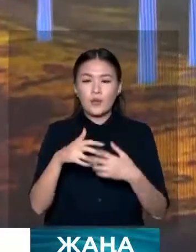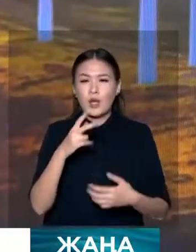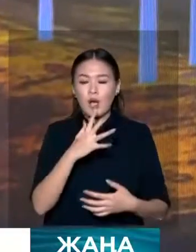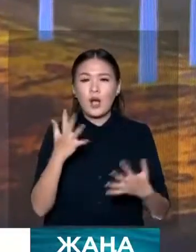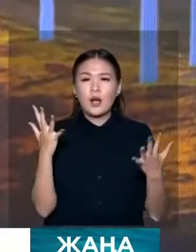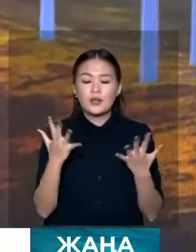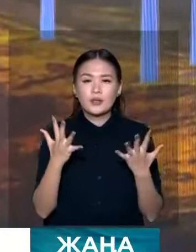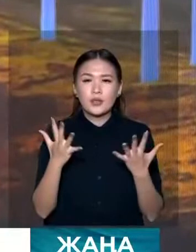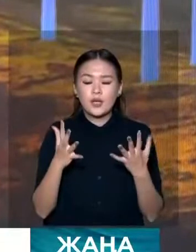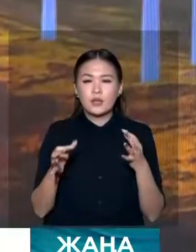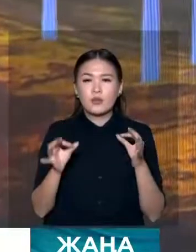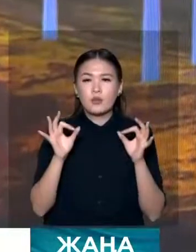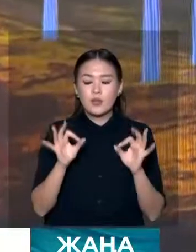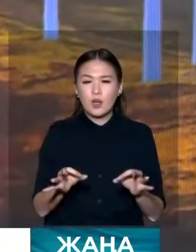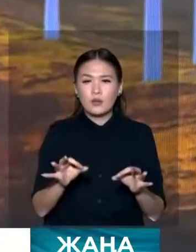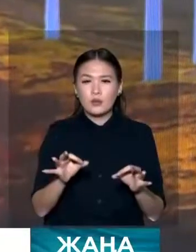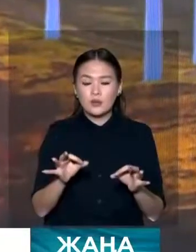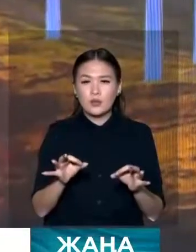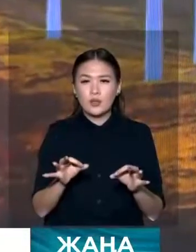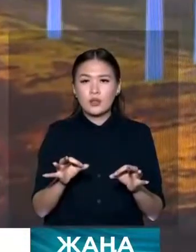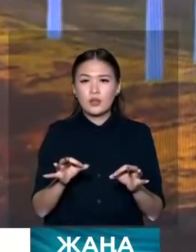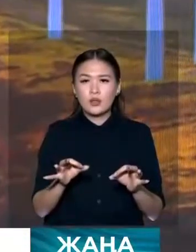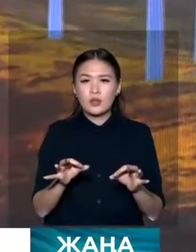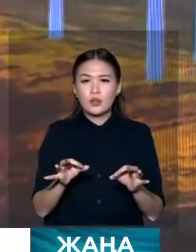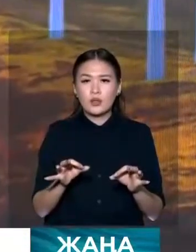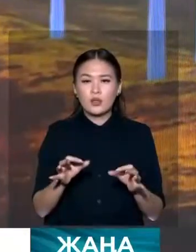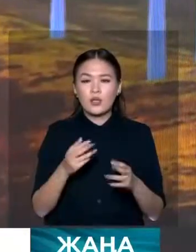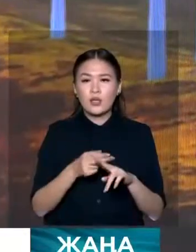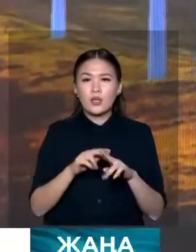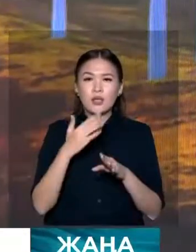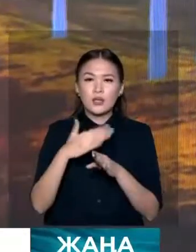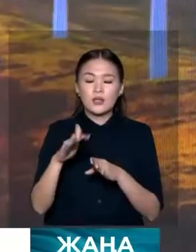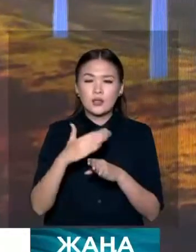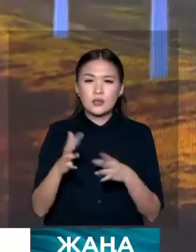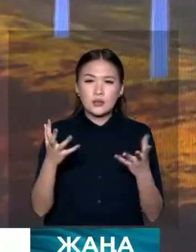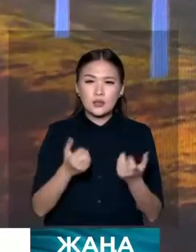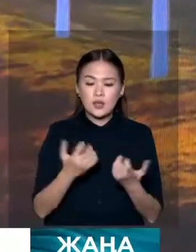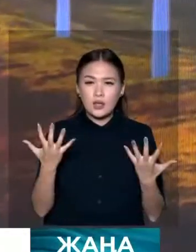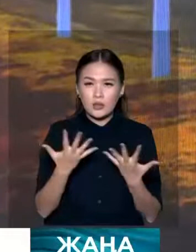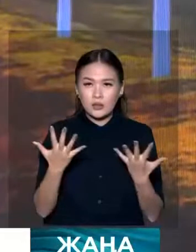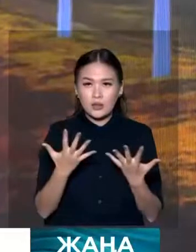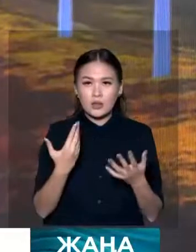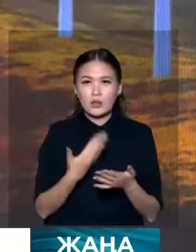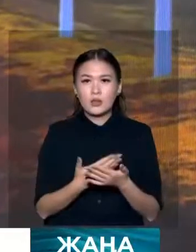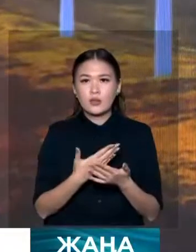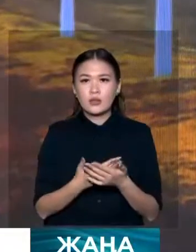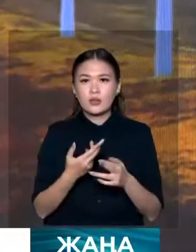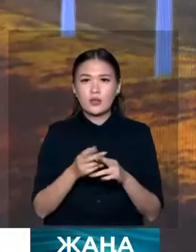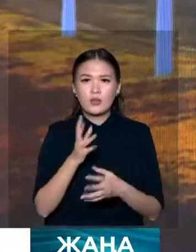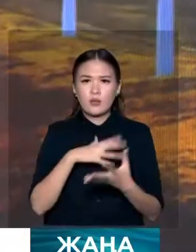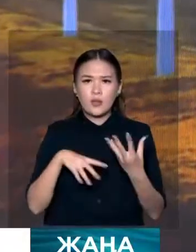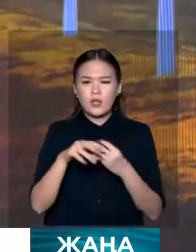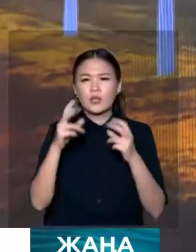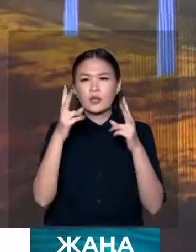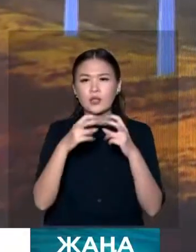Қандай шарттармен мысалға жаңағы кредиттер алынады, несиелер алынады. Соның барлығы